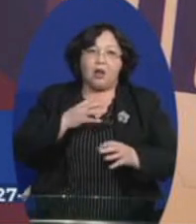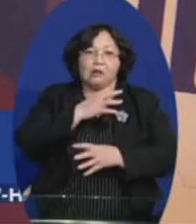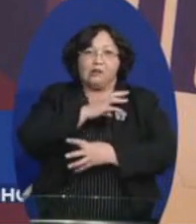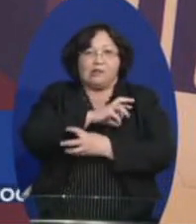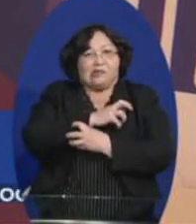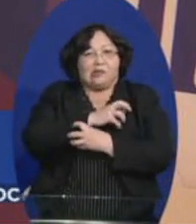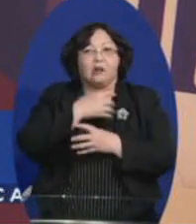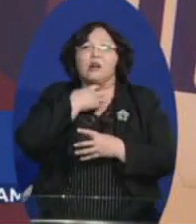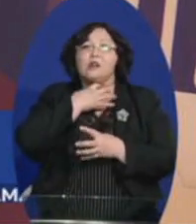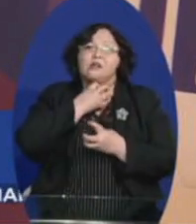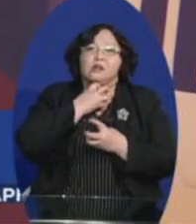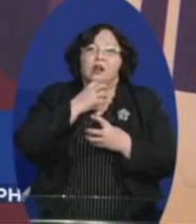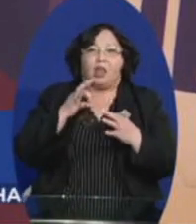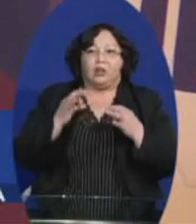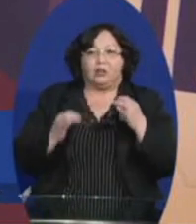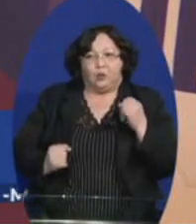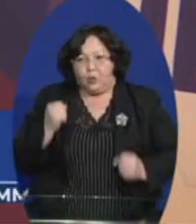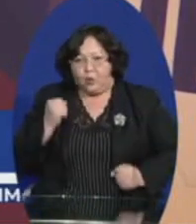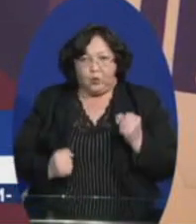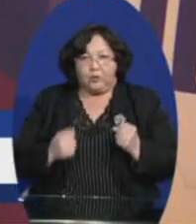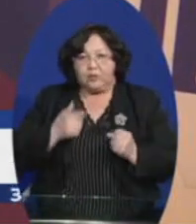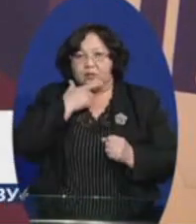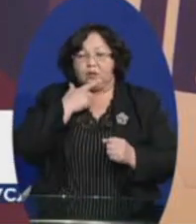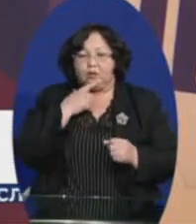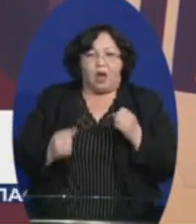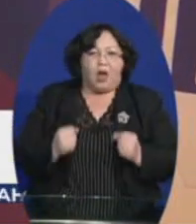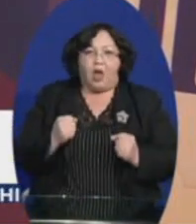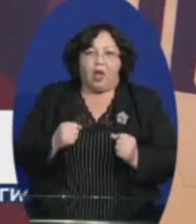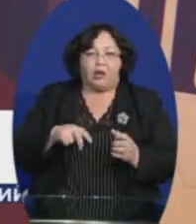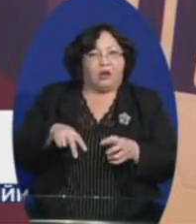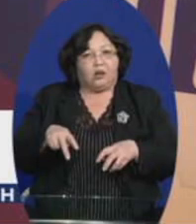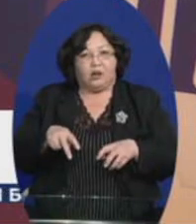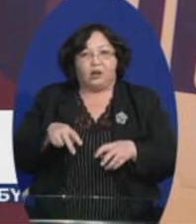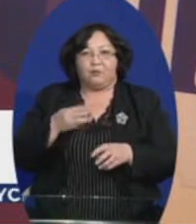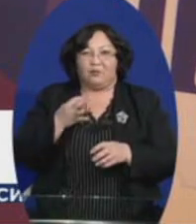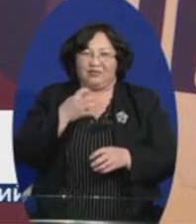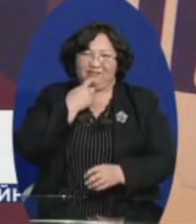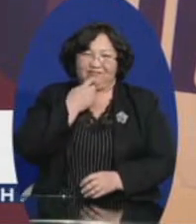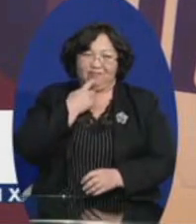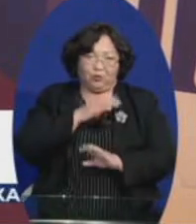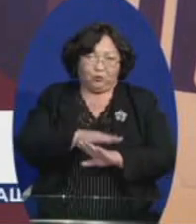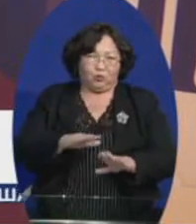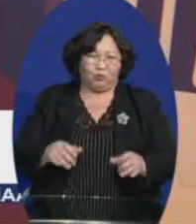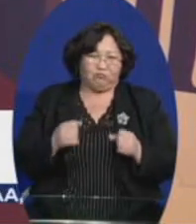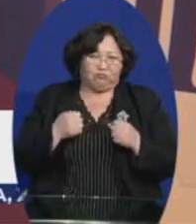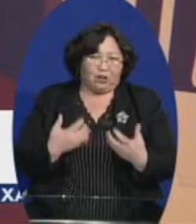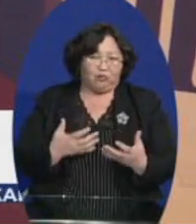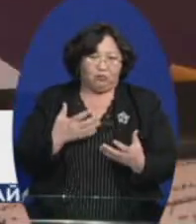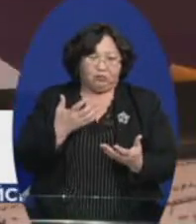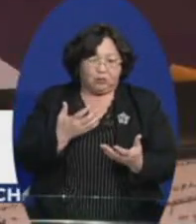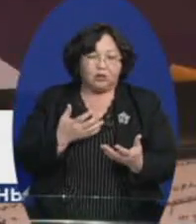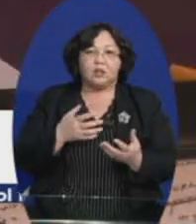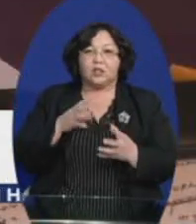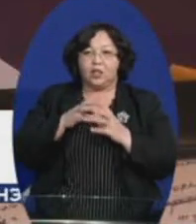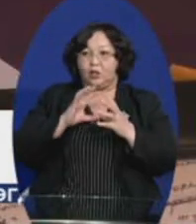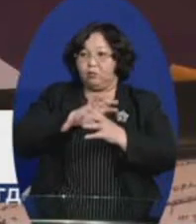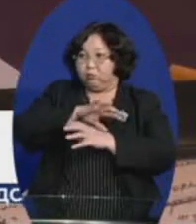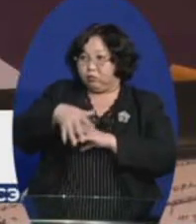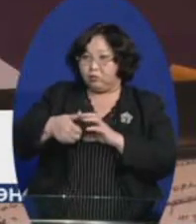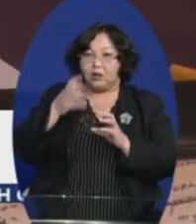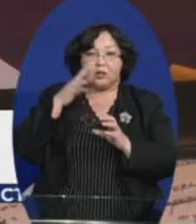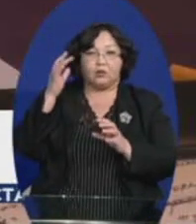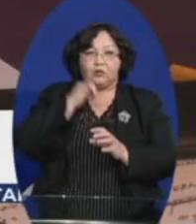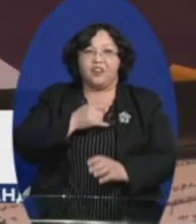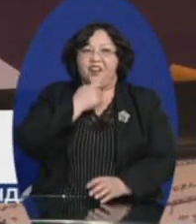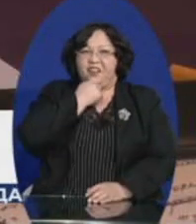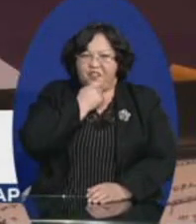чангараад гүйж чаддгүй юм байдаг. Тэгэхээр дэлхийд дараа ийм хүүхд хамгааллын шүглийг үл хэргэлдэг. Хамгийн ойрхон Япон